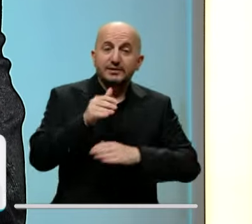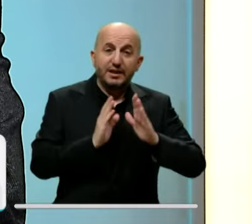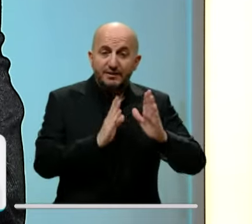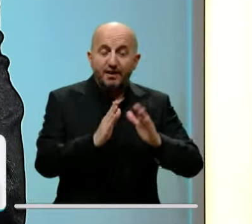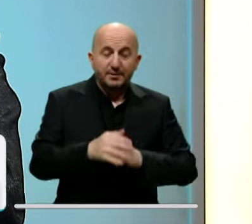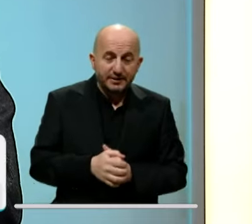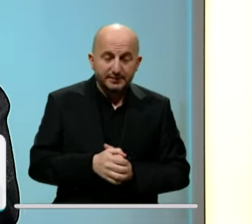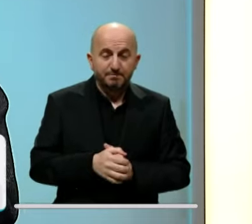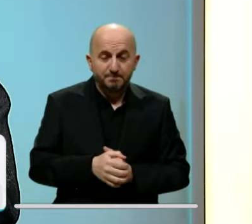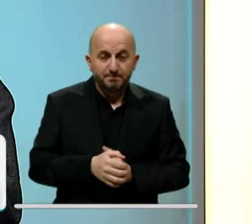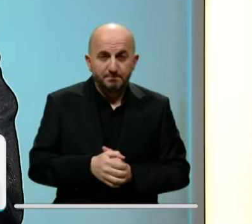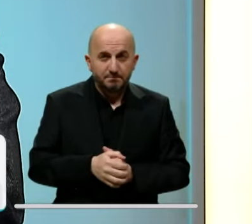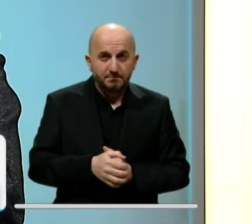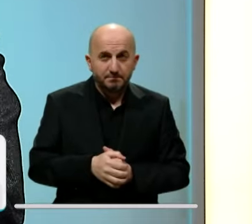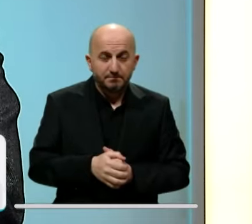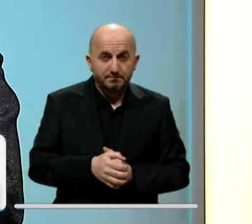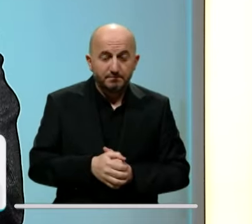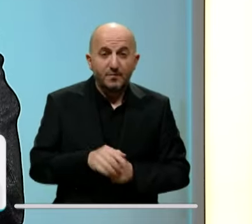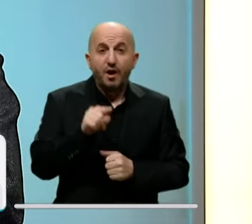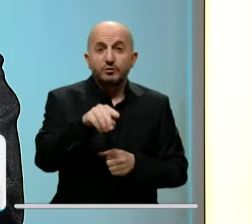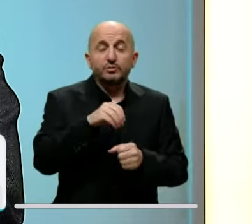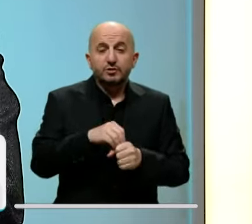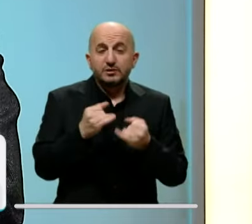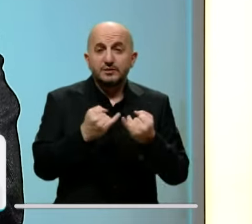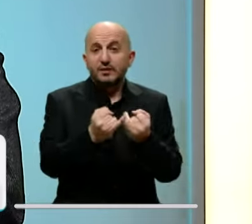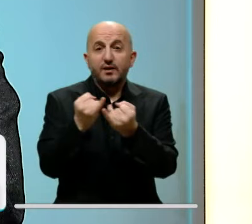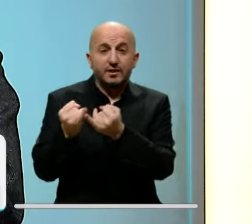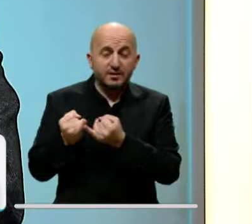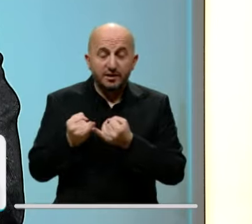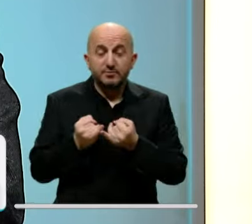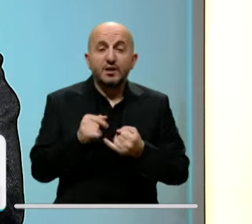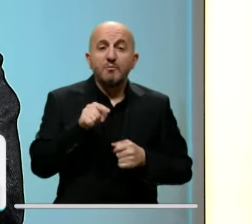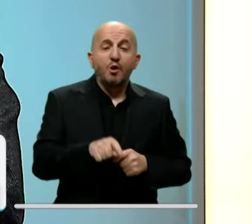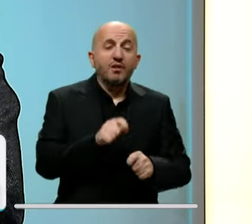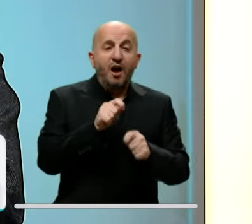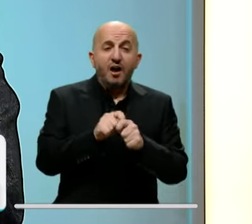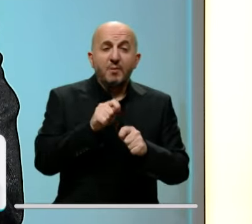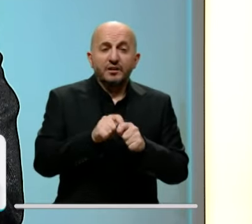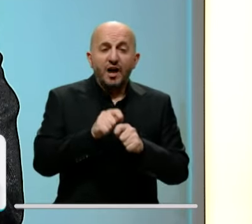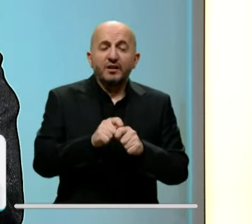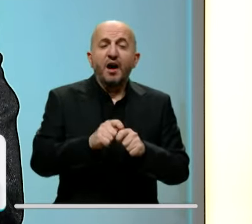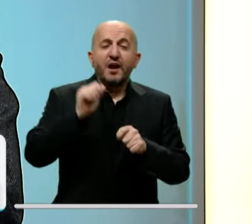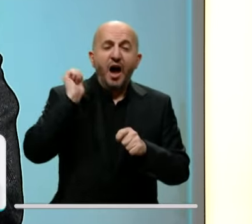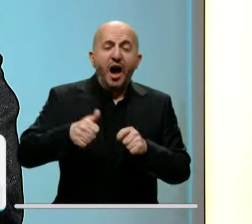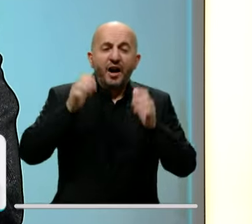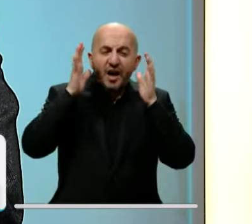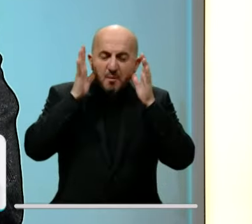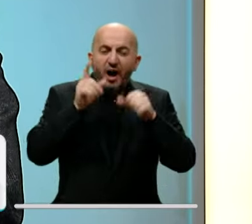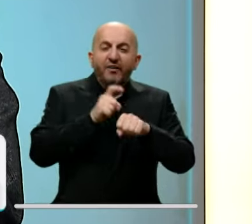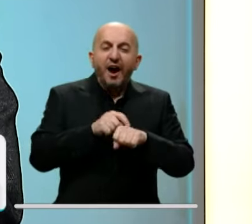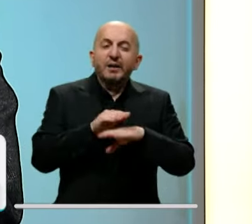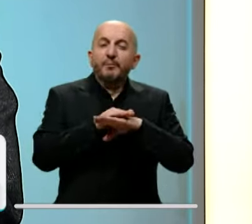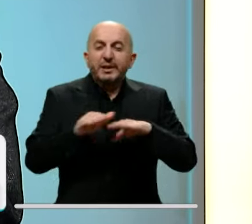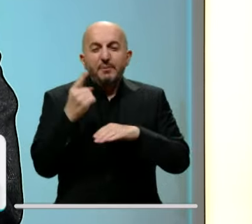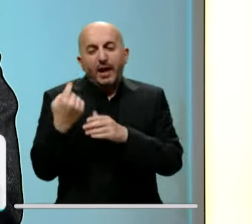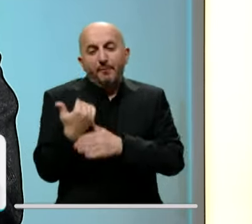eder Eee yani onun için kardeşlerimiz burada yapacakları Her namaz vaktinin çıkış dışında